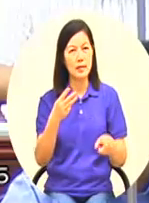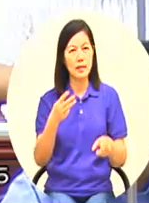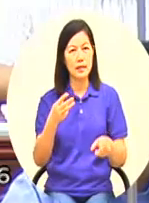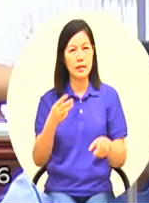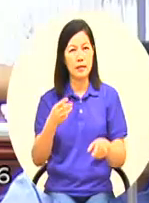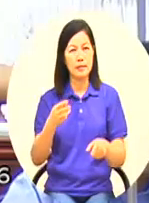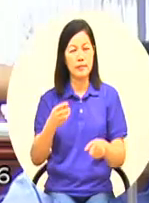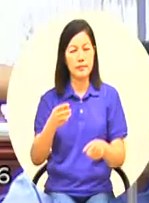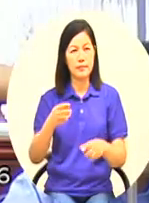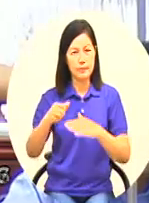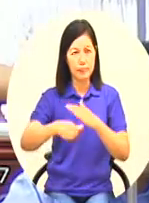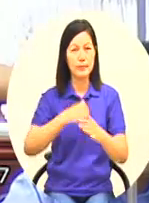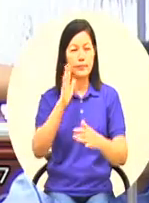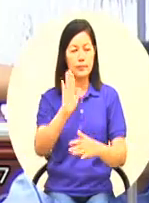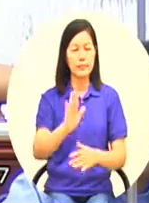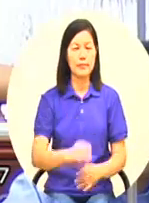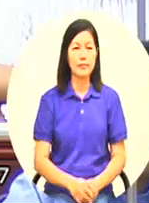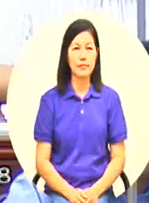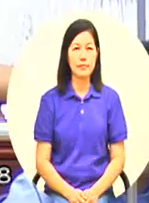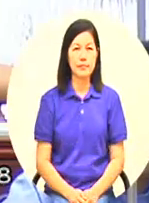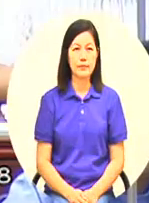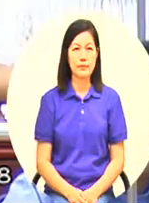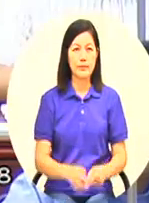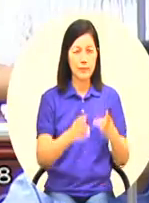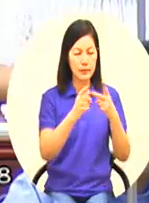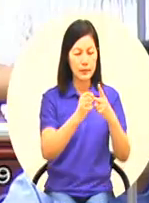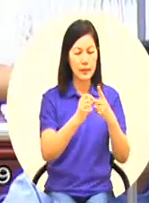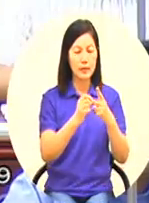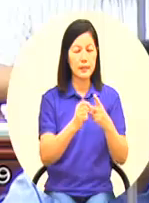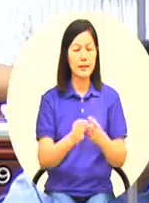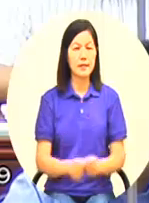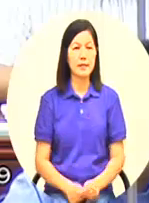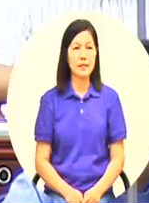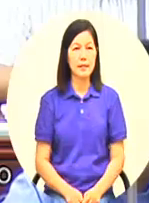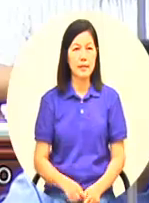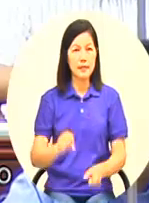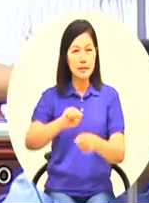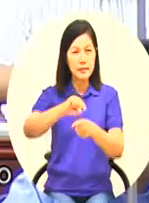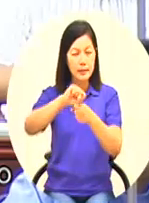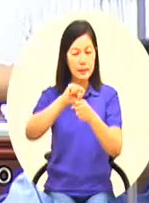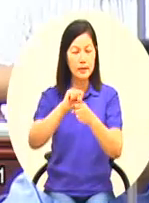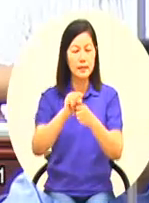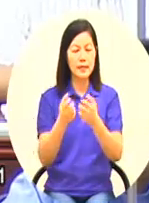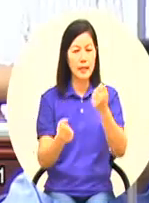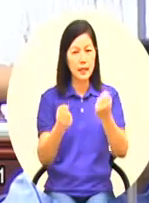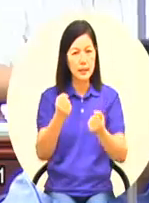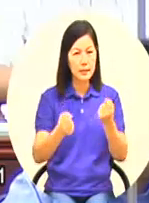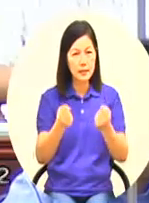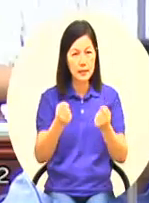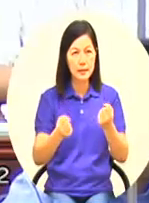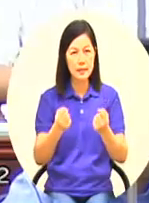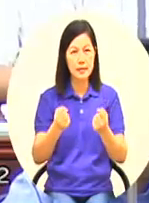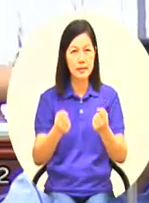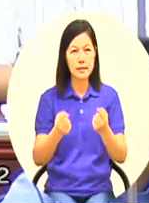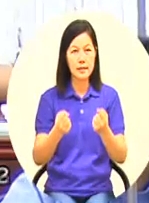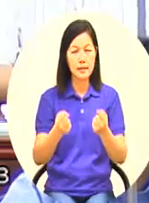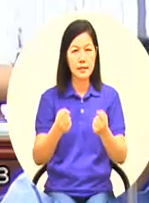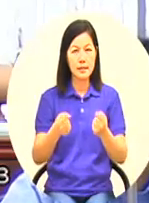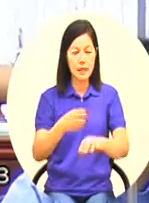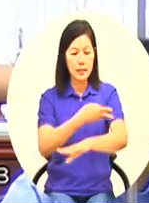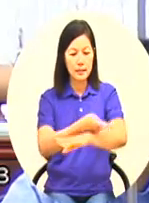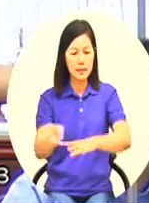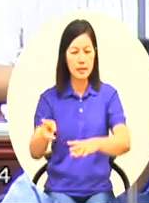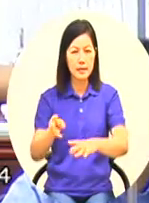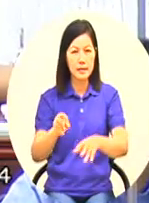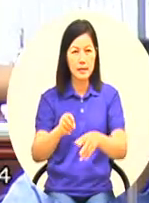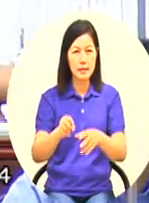那第二个方式就是多增加刚刚议员所提到的机具，一台冲洗车可以